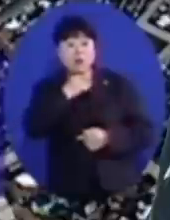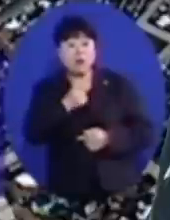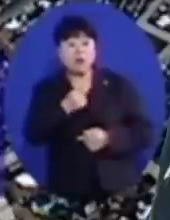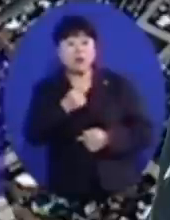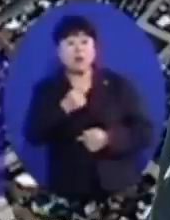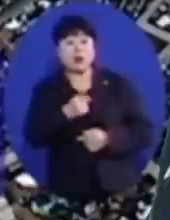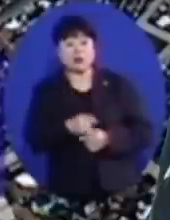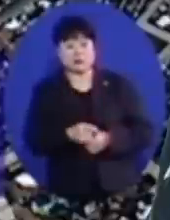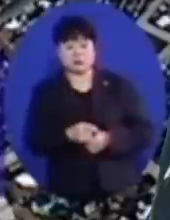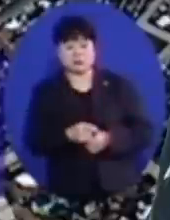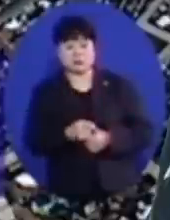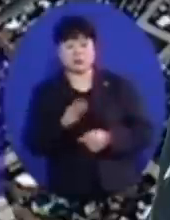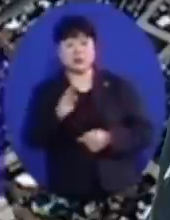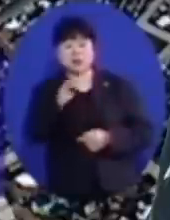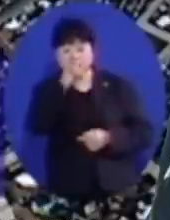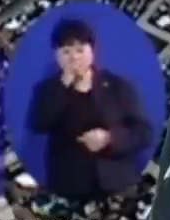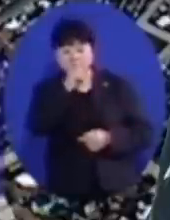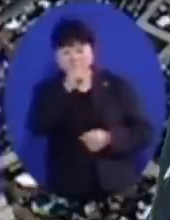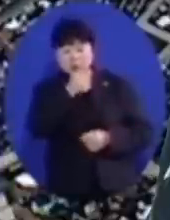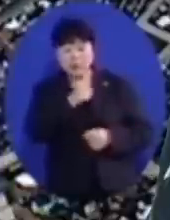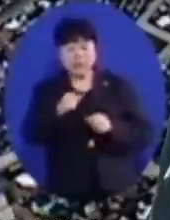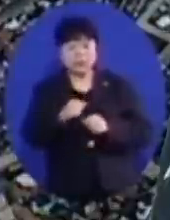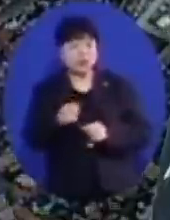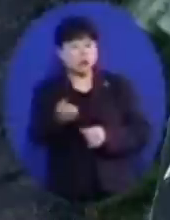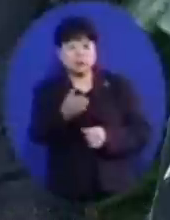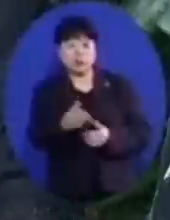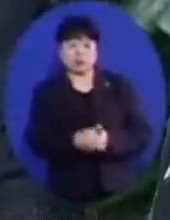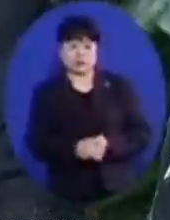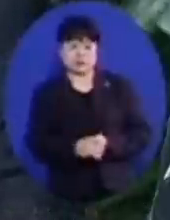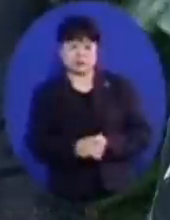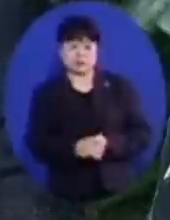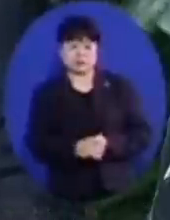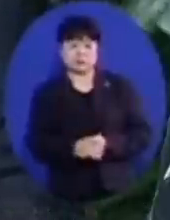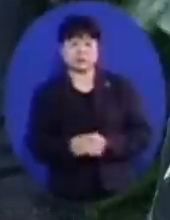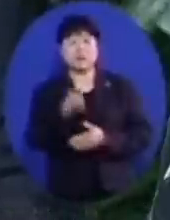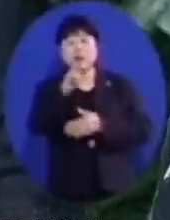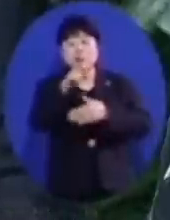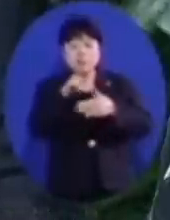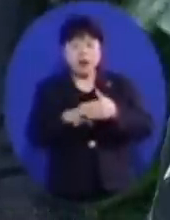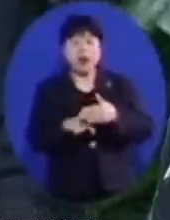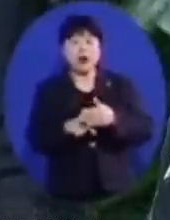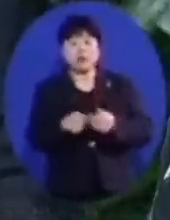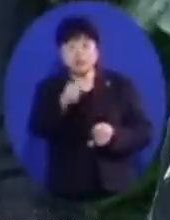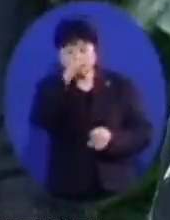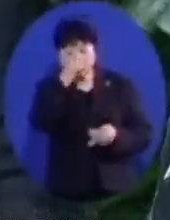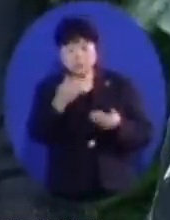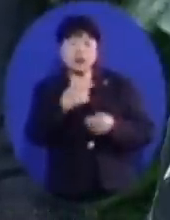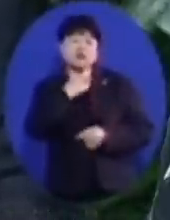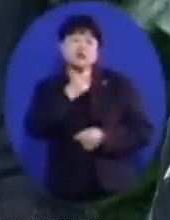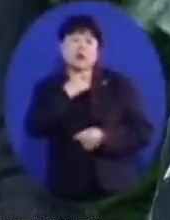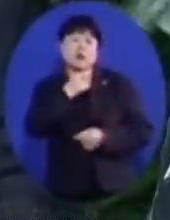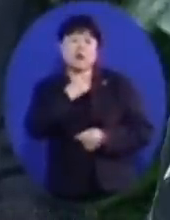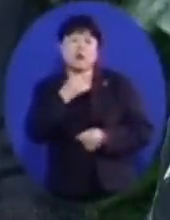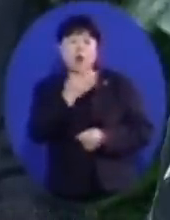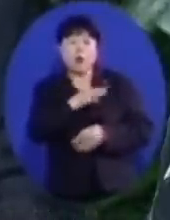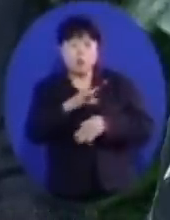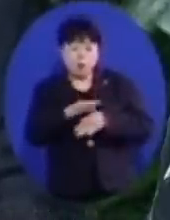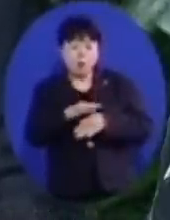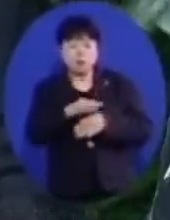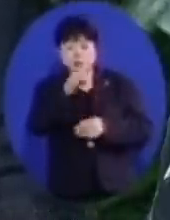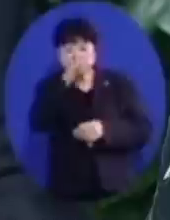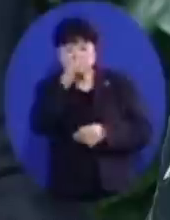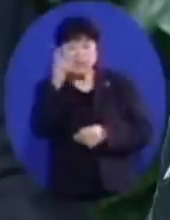행하는 것은 없노라 근데 육신 속에 선한 것이 없으니 내 마음이 아무리 선한 일을 하고 싶어도 육신에